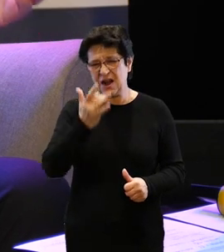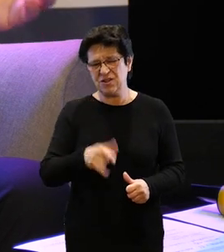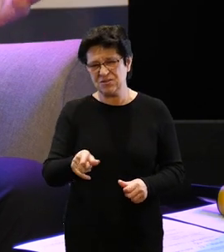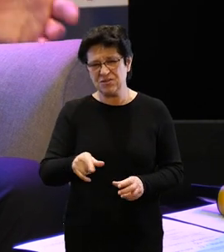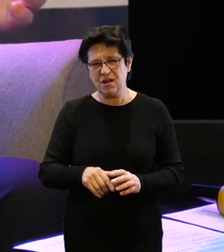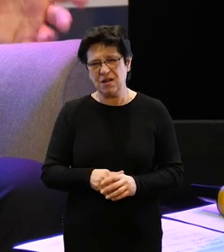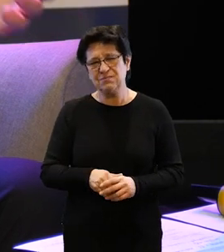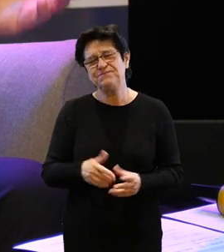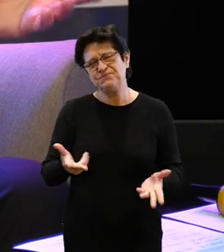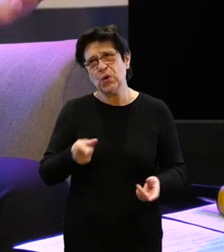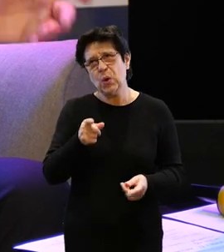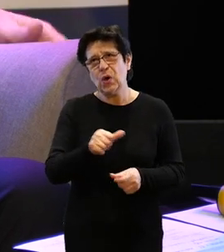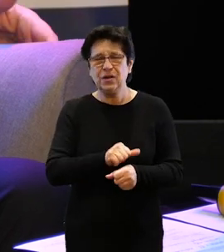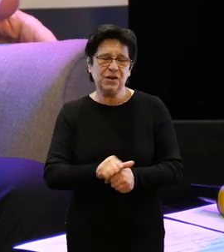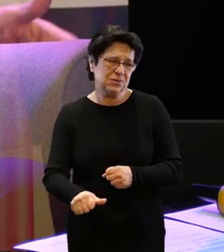ale przecież